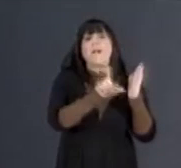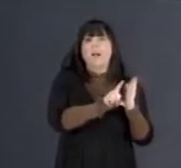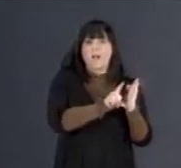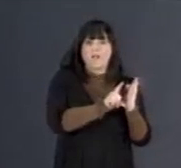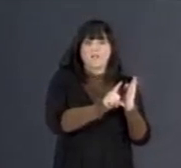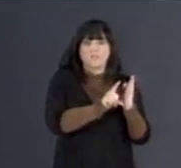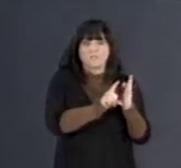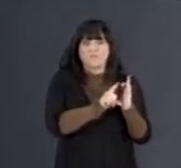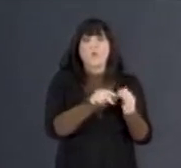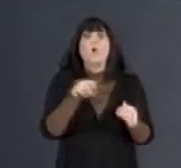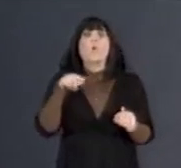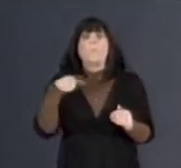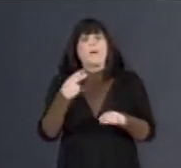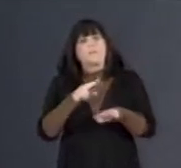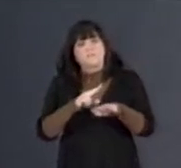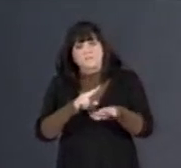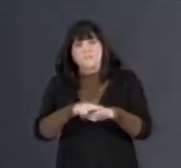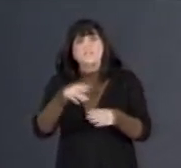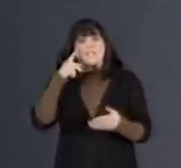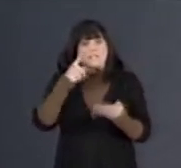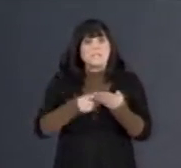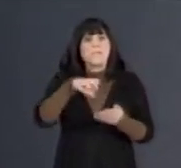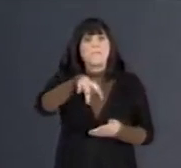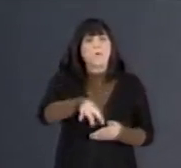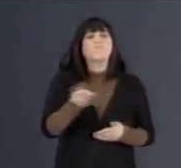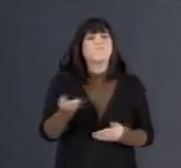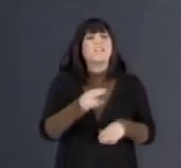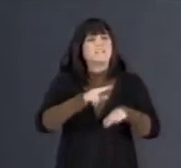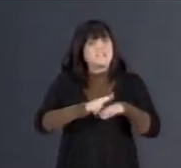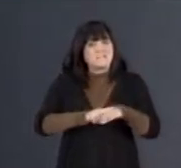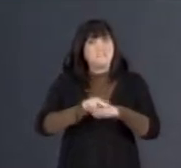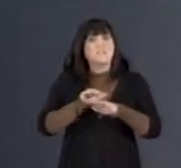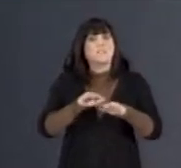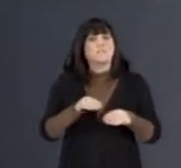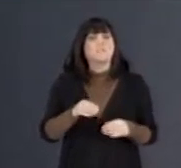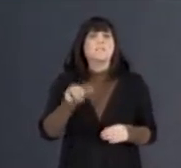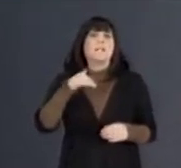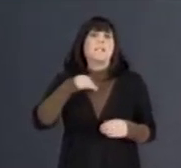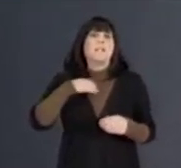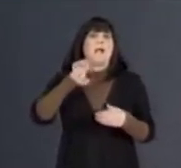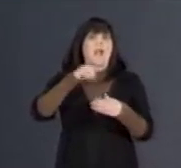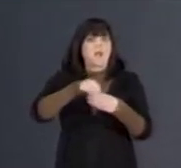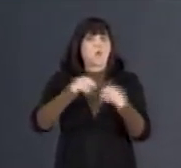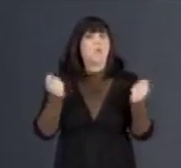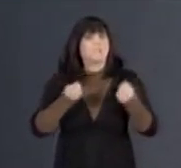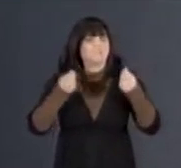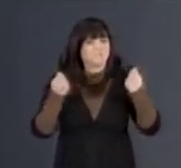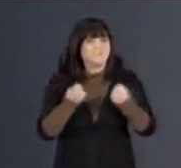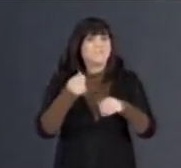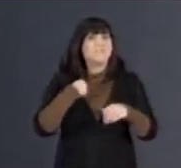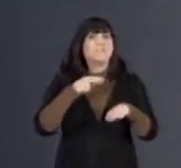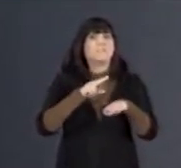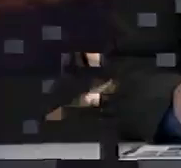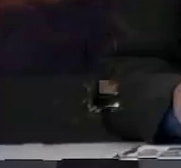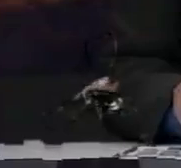maħna għdin kħifħatan dakħi l-pas le, dakħi l-pas sumpat jakjina nħħi l-et nistana mħer l-ġifjiri